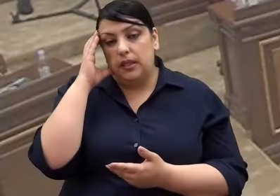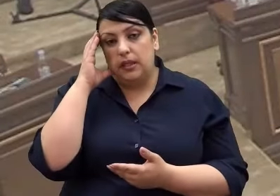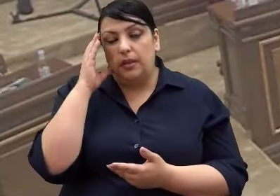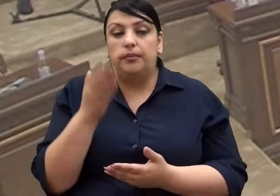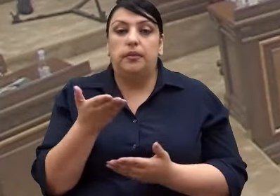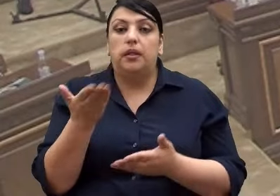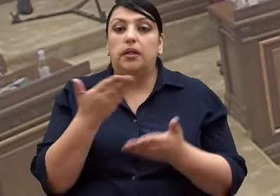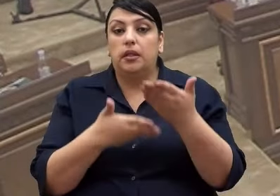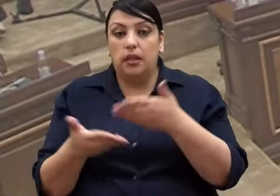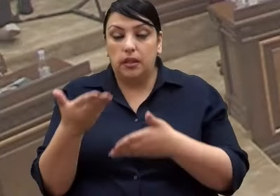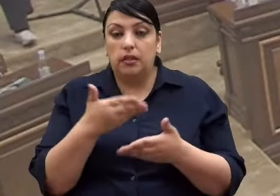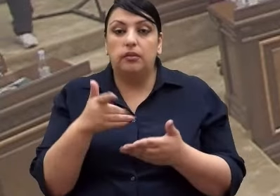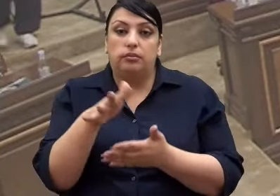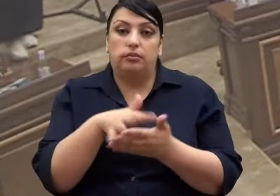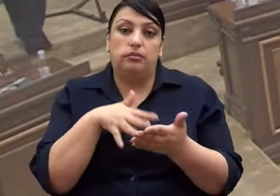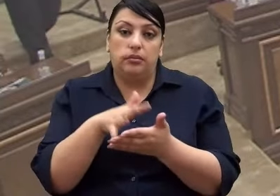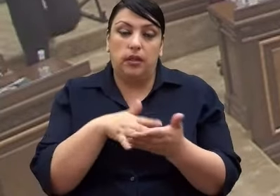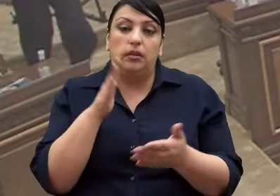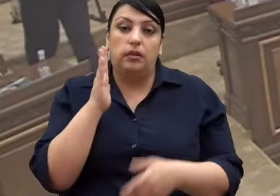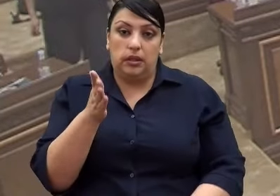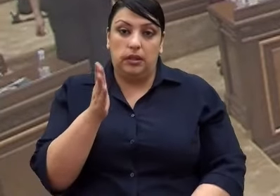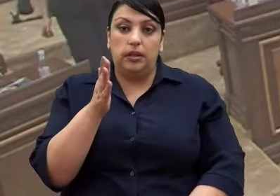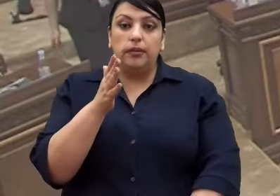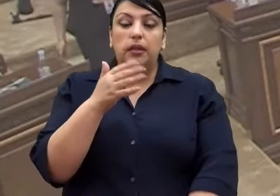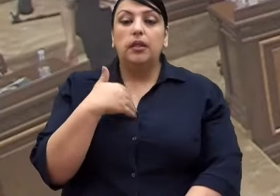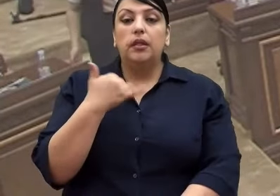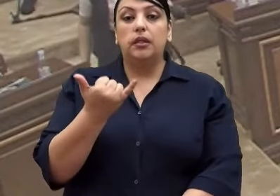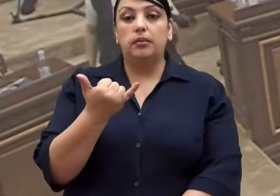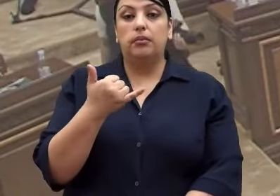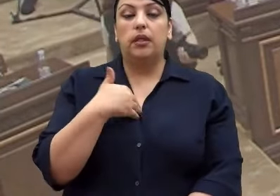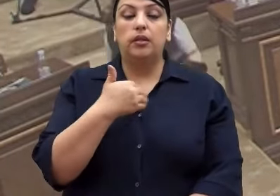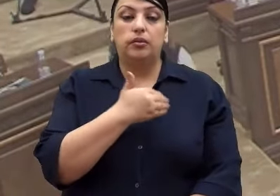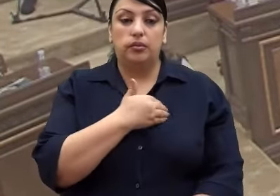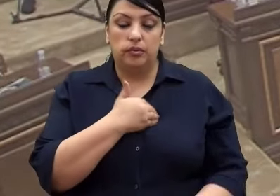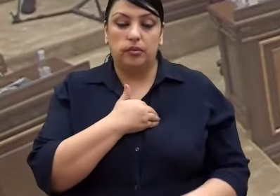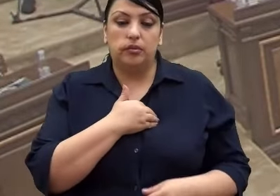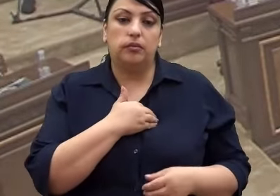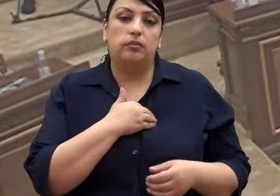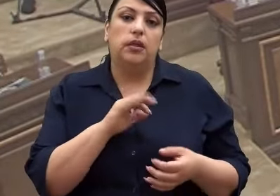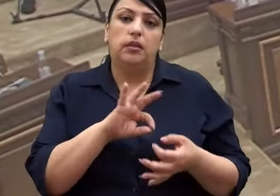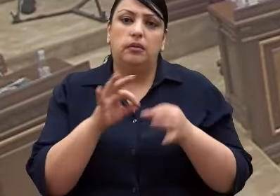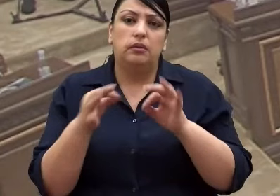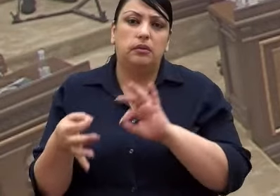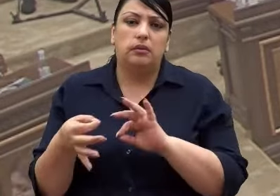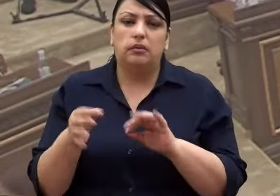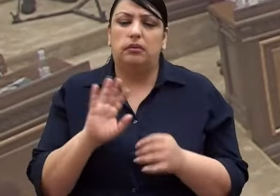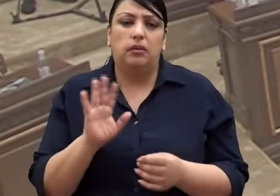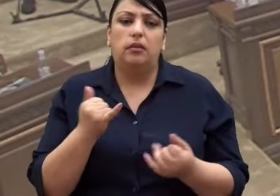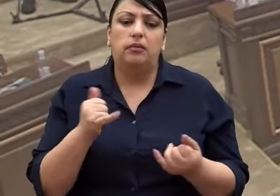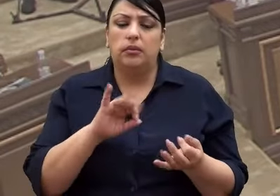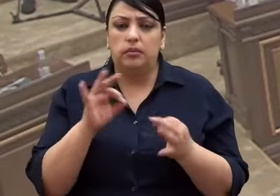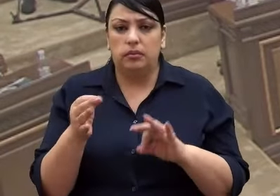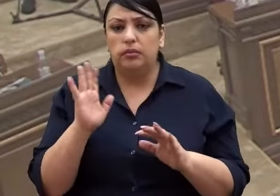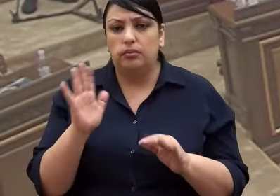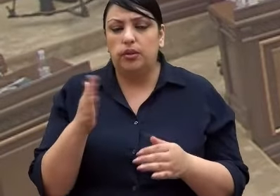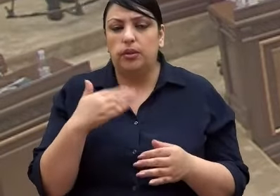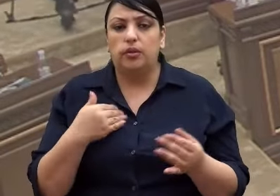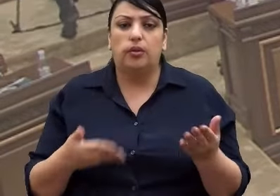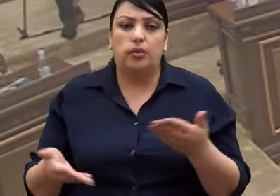հենց այդ հունով էլ կգնամ։ Ես հիմա ավելի շատ բովանդակային չեմ ծավալվի, ավելի շատ այդ բովանդակային մասով կխոսեմ